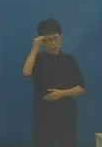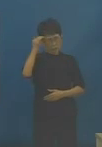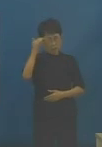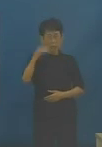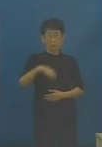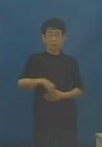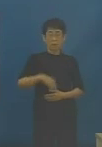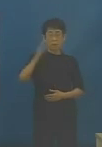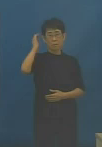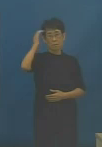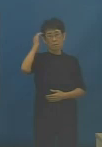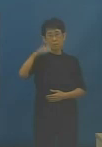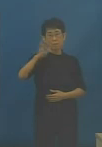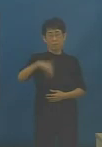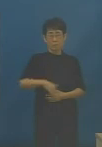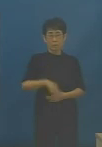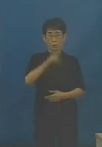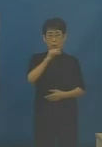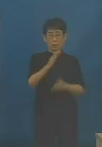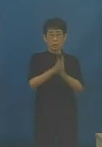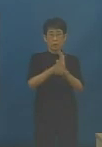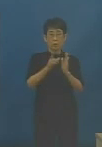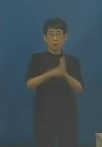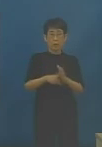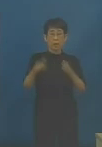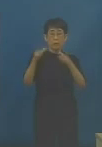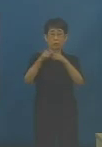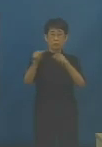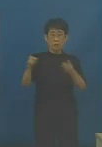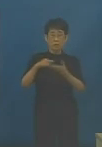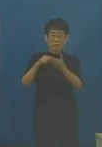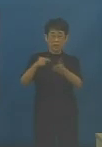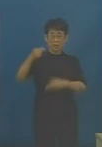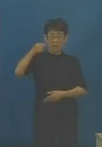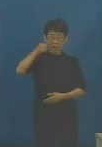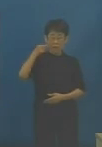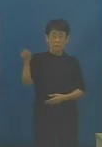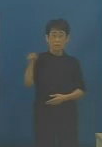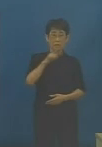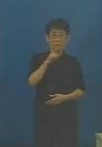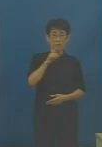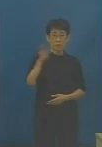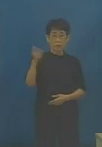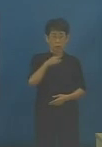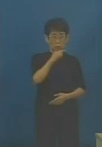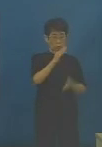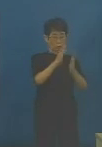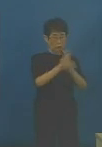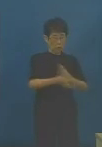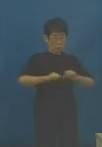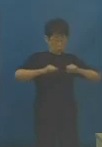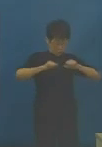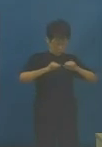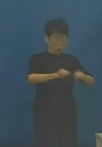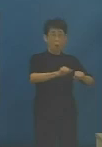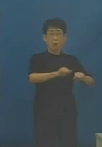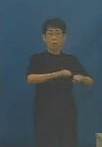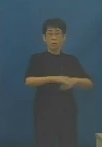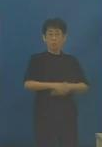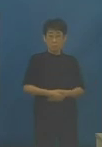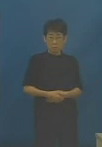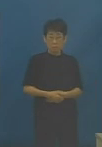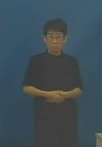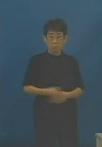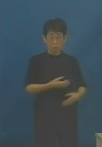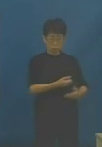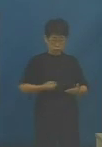県の場合はまあ、国は出せないと言ってるけど出そうと、で、こういう思い切りができる自治体ってそう多くないと思